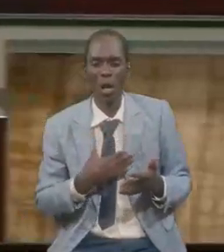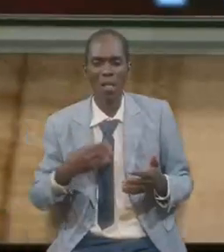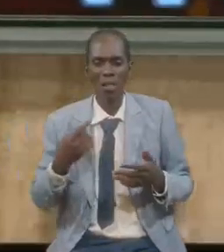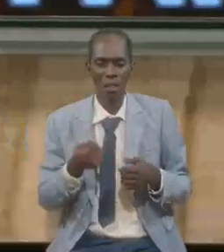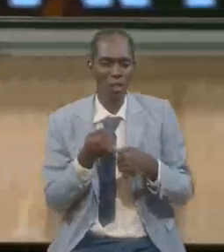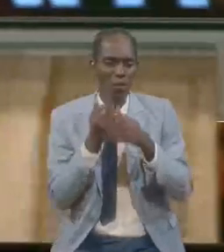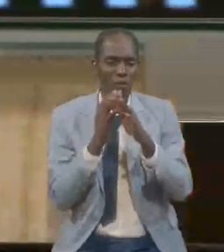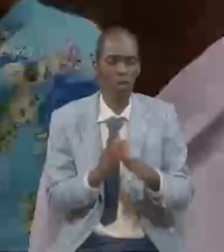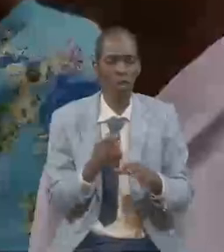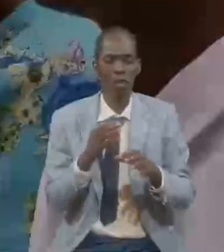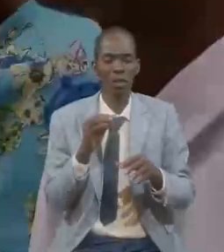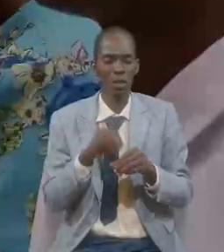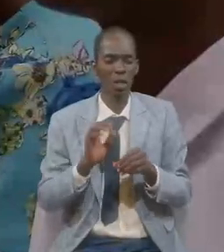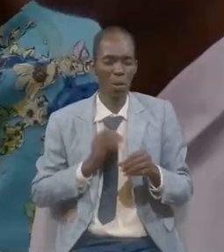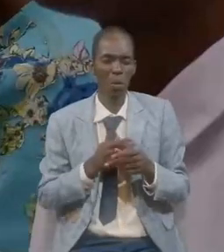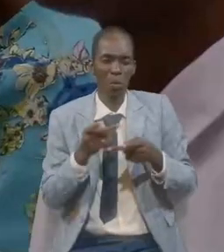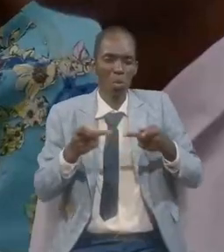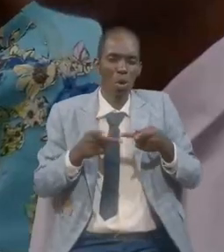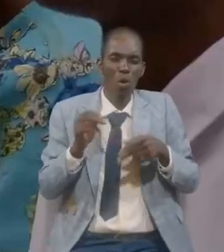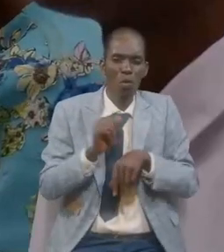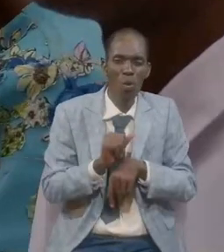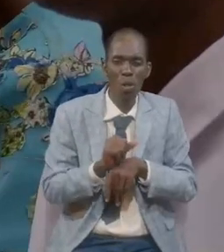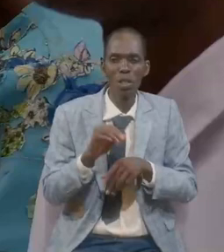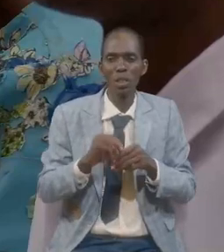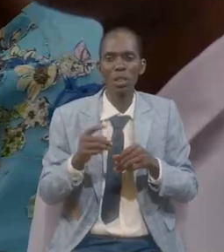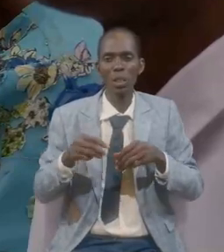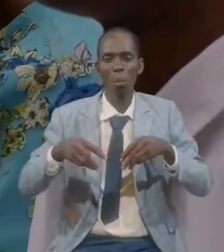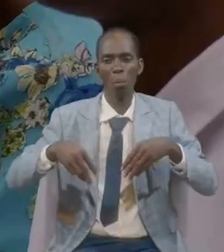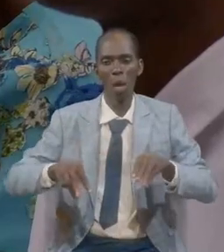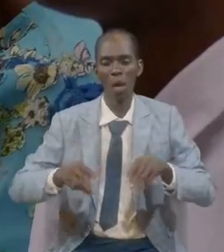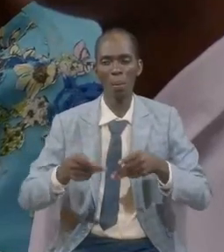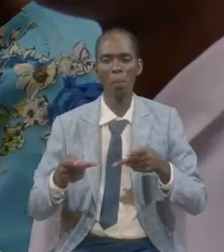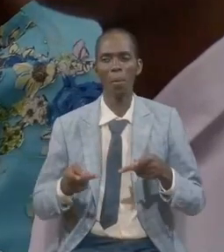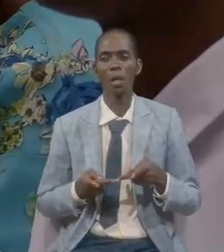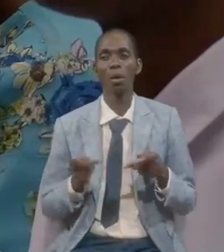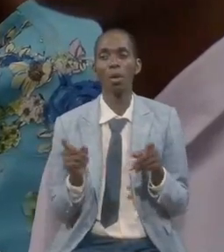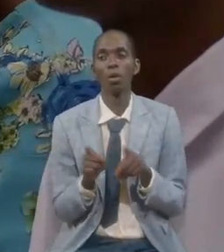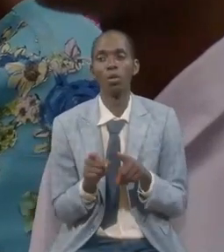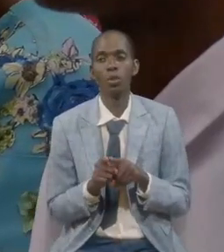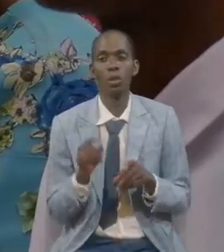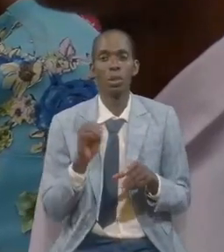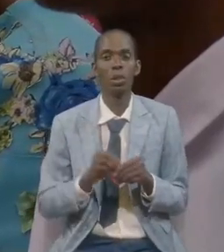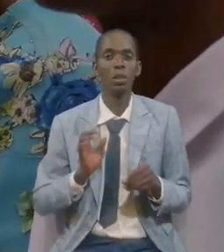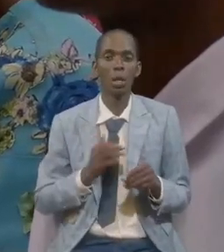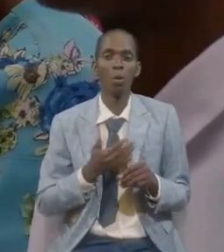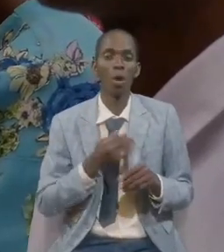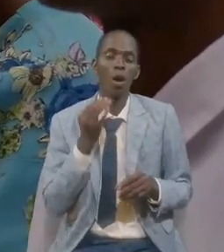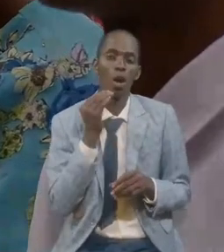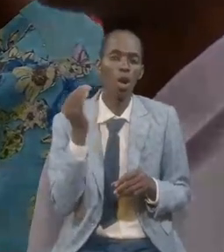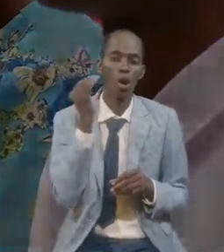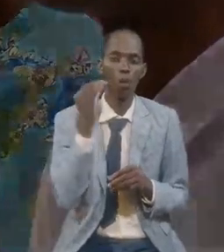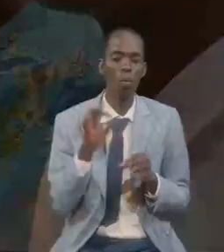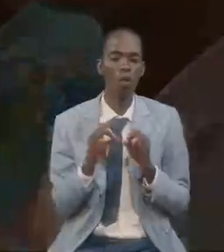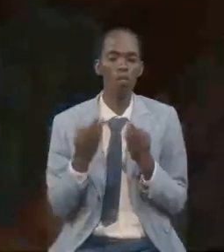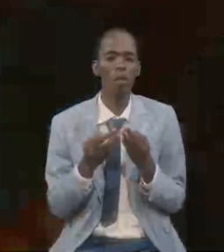disciples à nos services, au lieu public, dans nos quartiers, même dans nos familles, quand